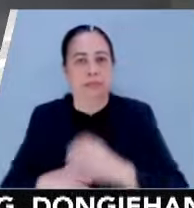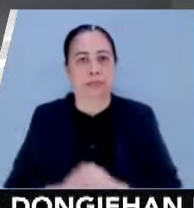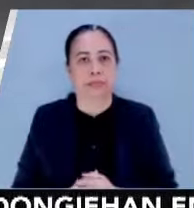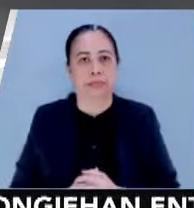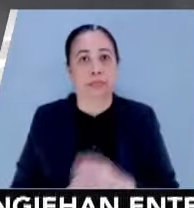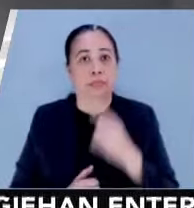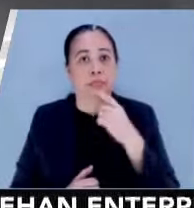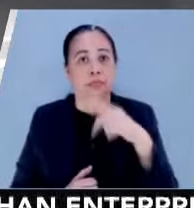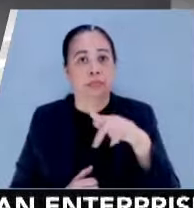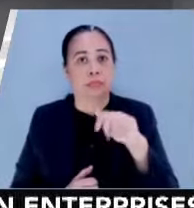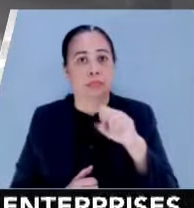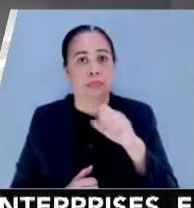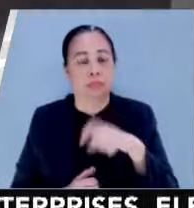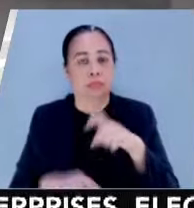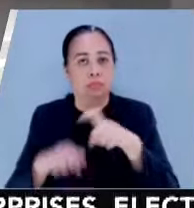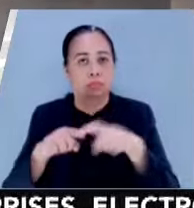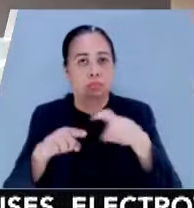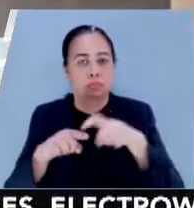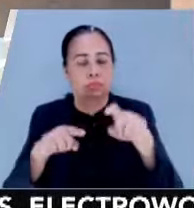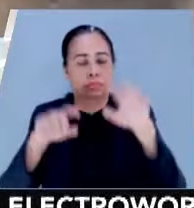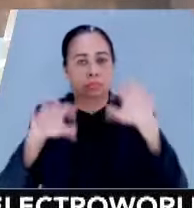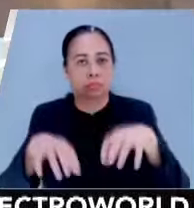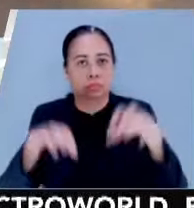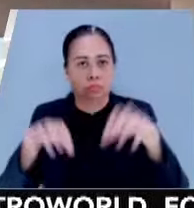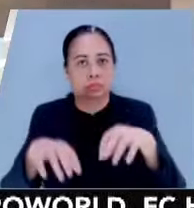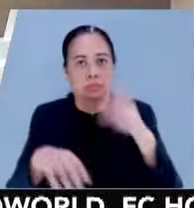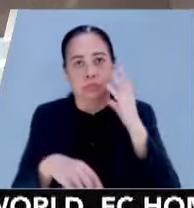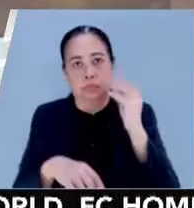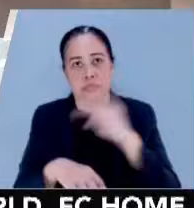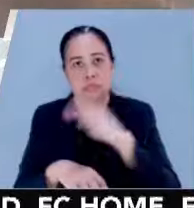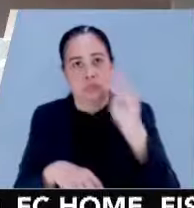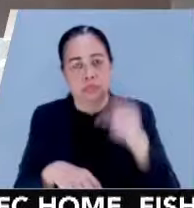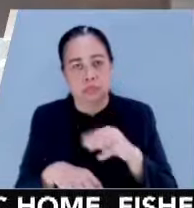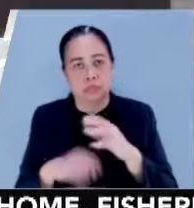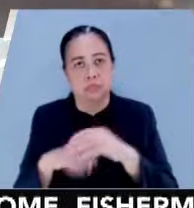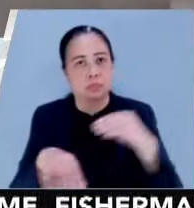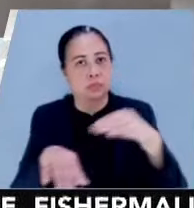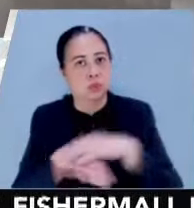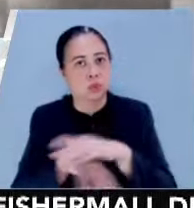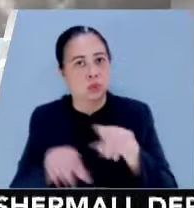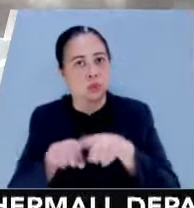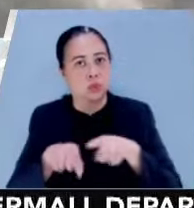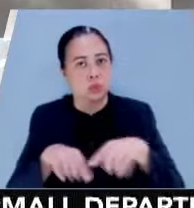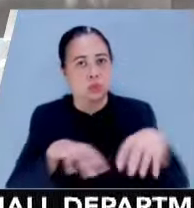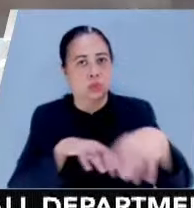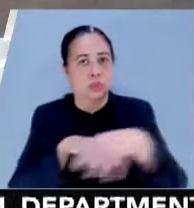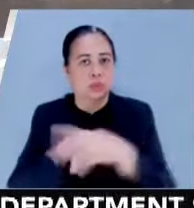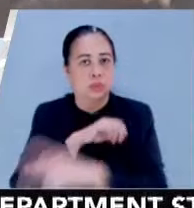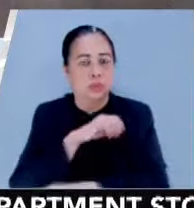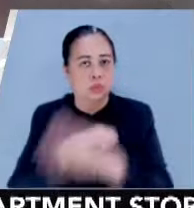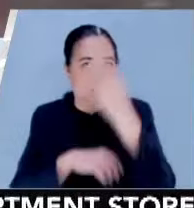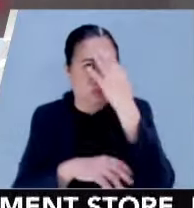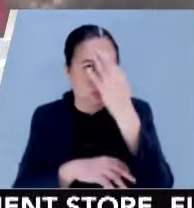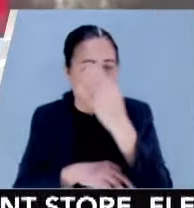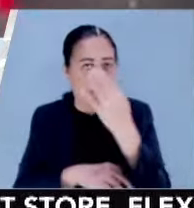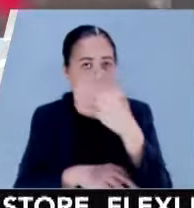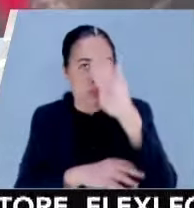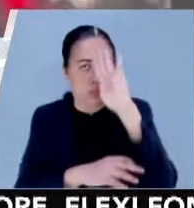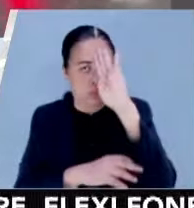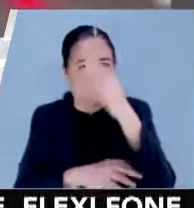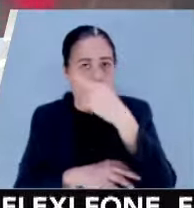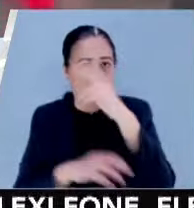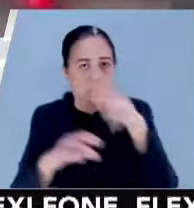PAGASA, thunderstorm ang nararanasan sa Metro Manila na nakaapekto rin sa mga karating probinsya ng Bulacan, Cavite, Rizal,